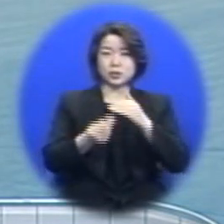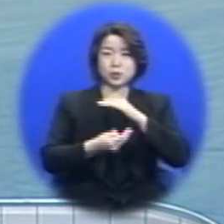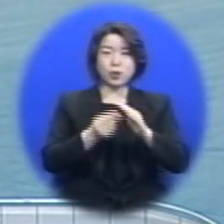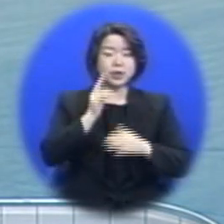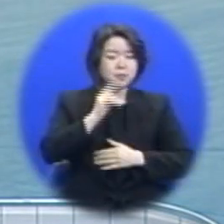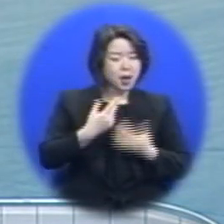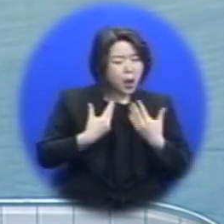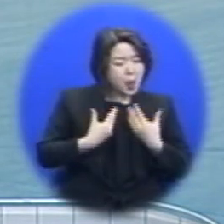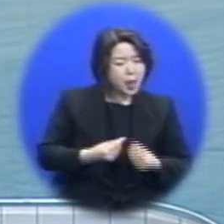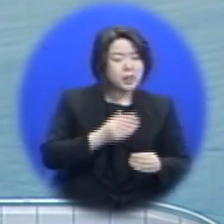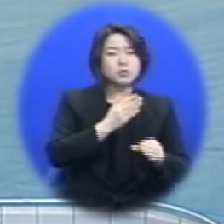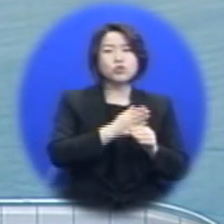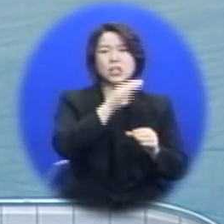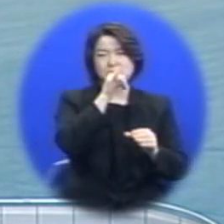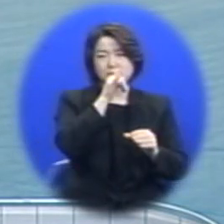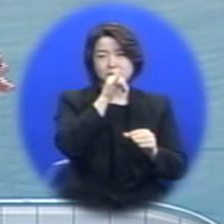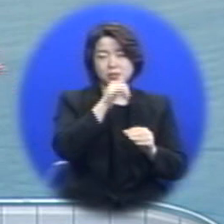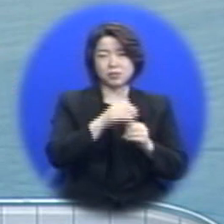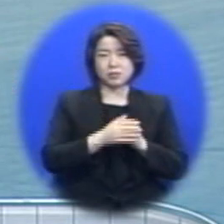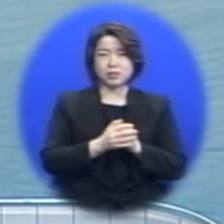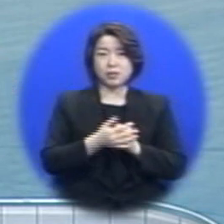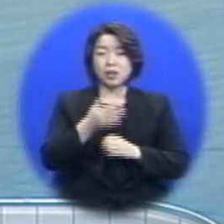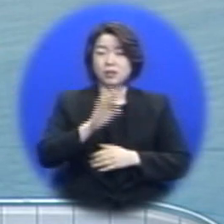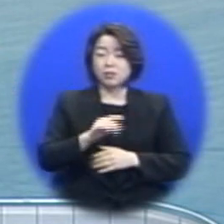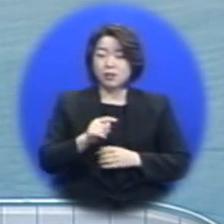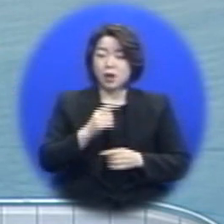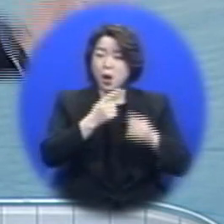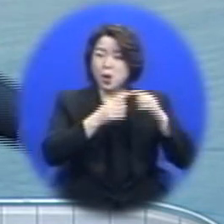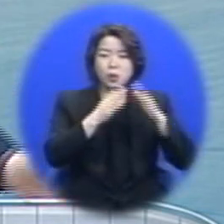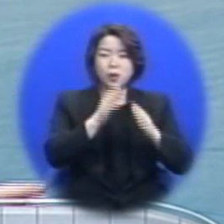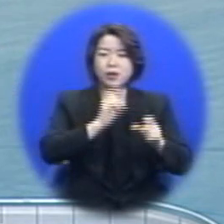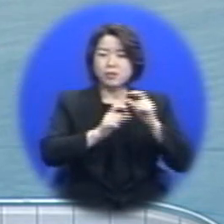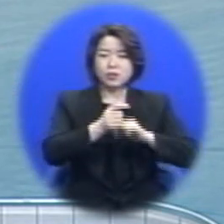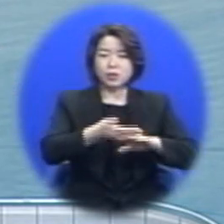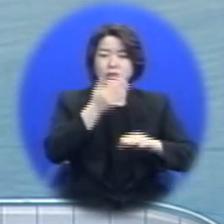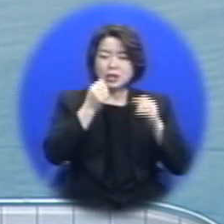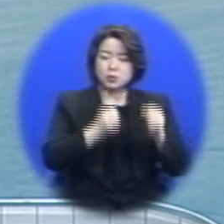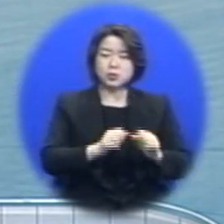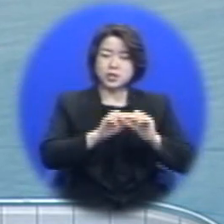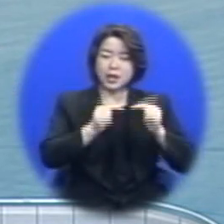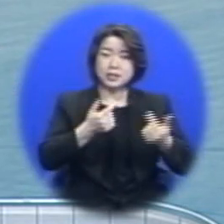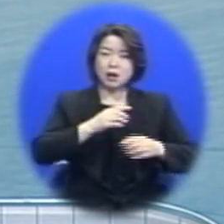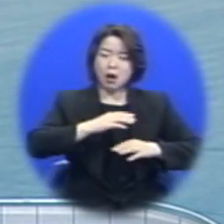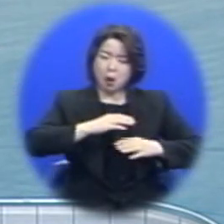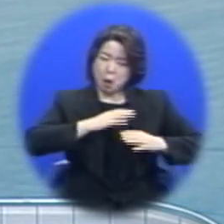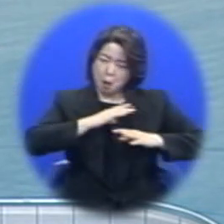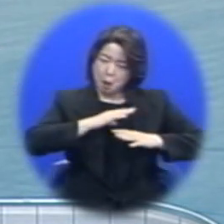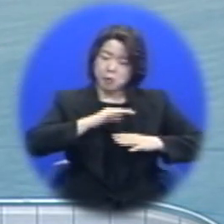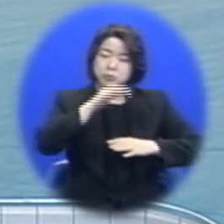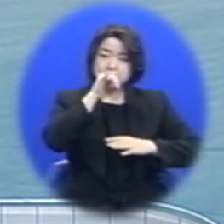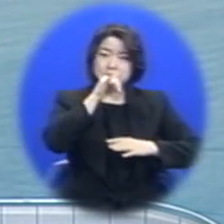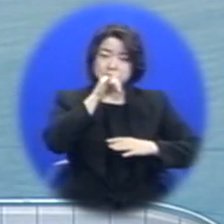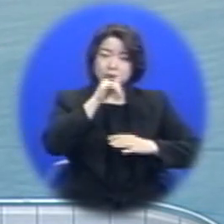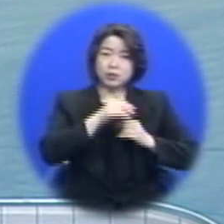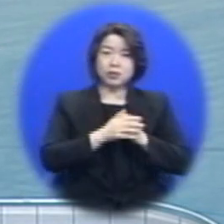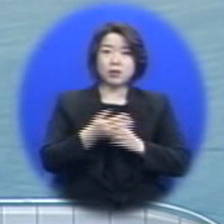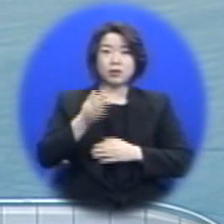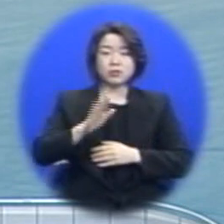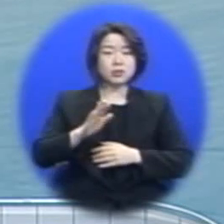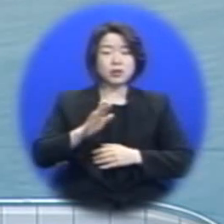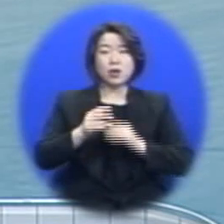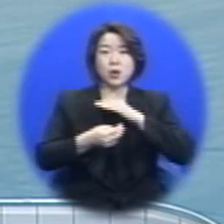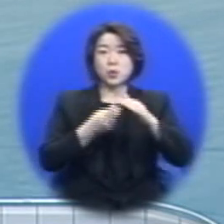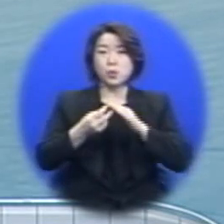낙심한 가운데 있었습니다. 그는 교회는 더 이상 존재하지 않을 것 같은 두려움에 빠졌습니다. 그런데 요한의